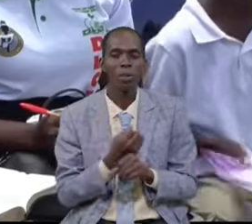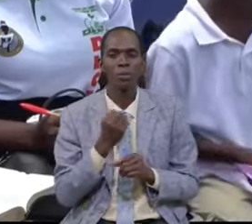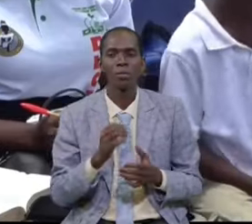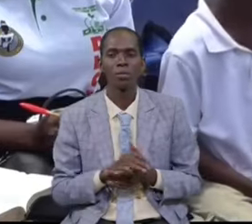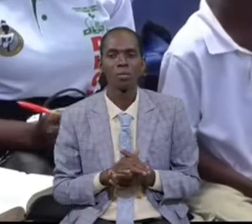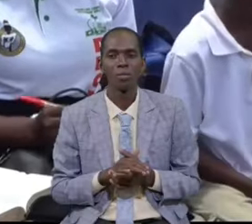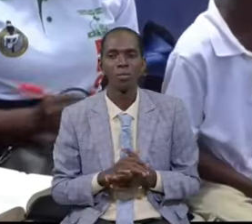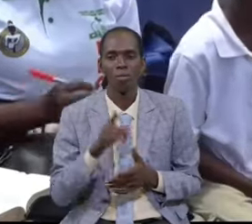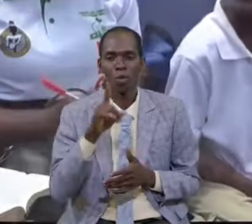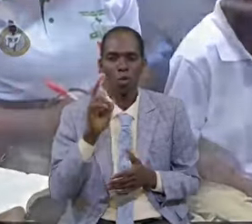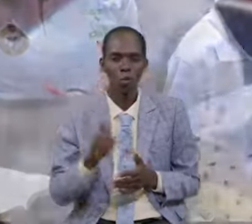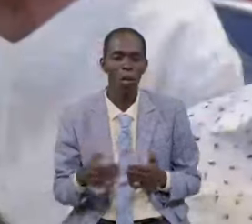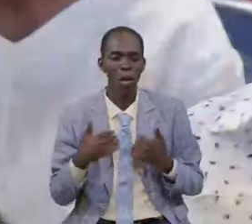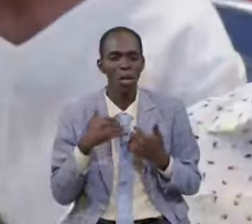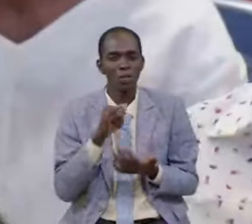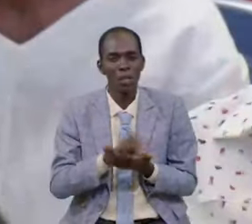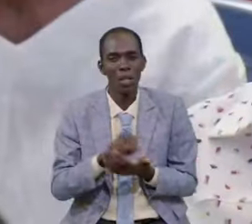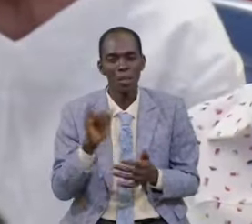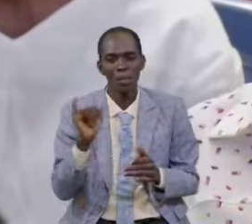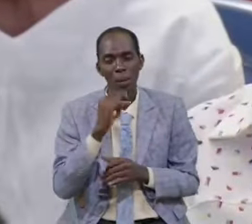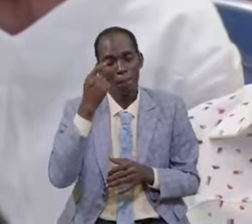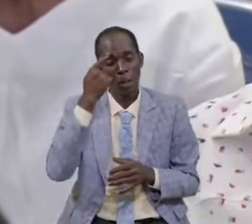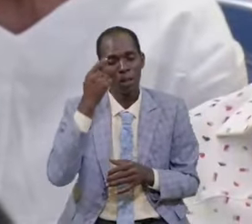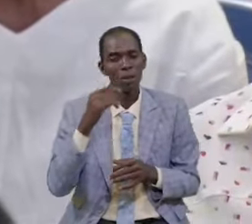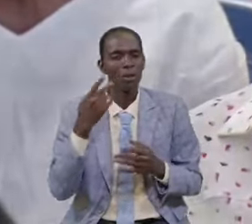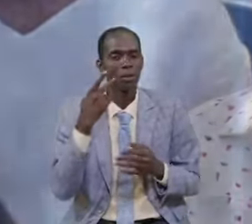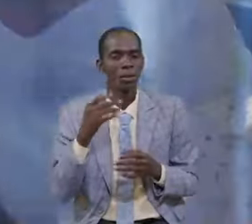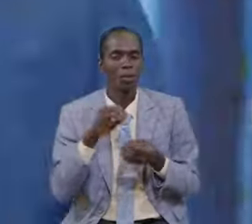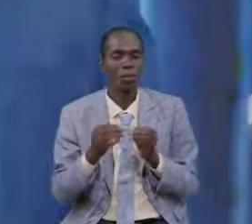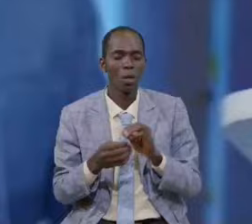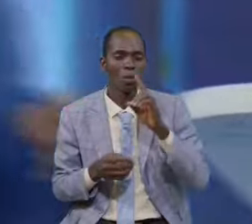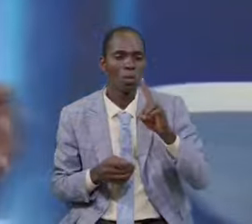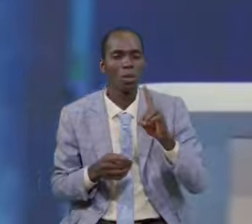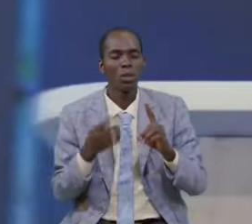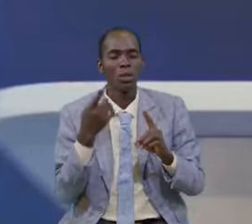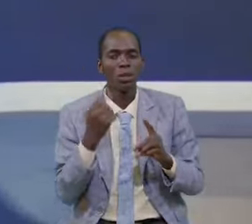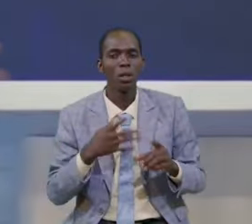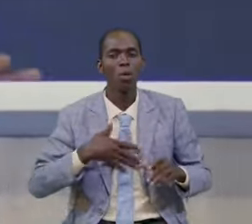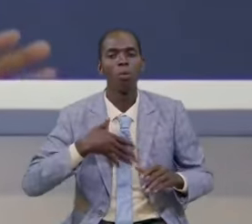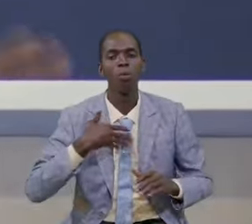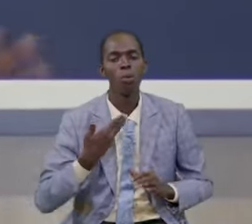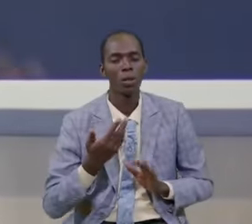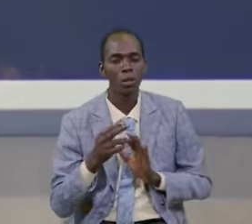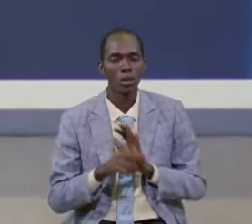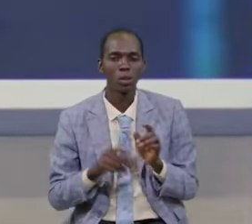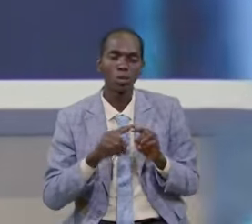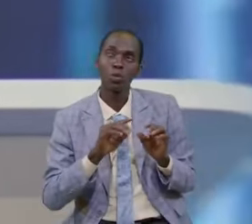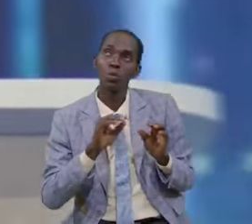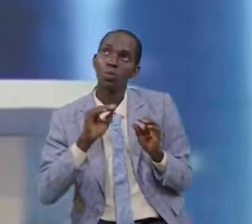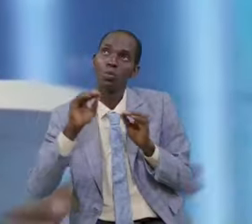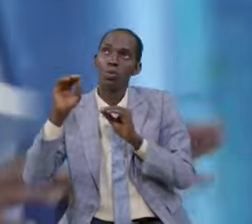Tu dois avoir ça à l'esprit. Premièrement, c'est la volonté d'avancer vers la gloire. Deuxièmement, gagner avec